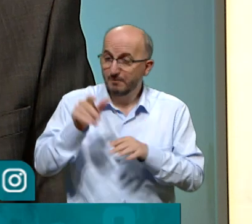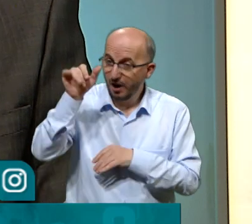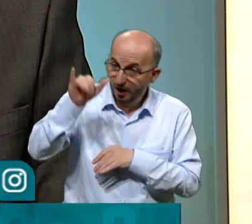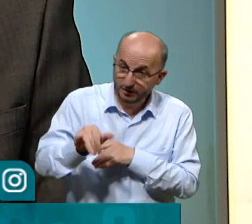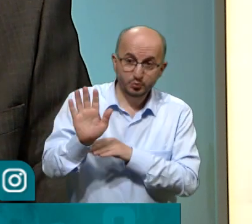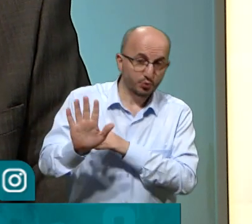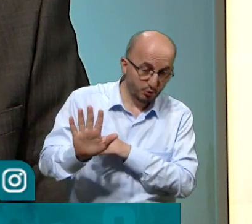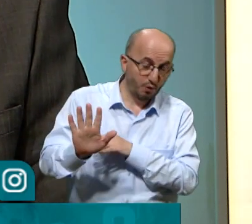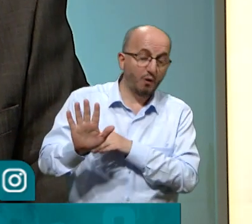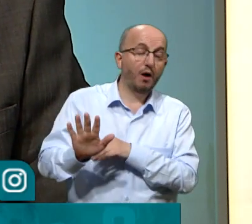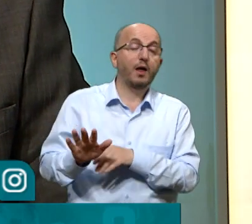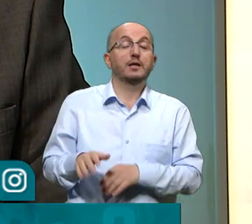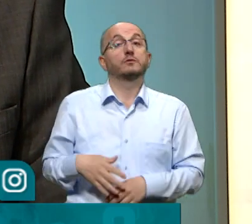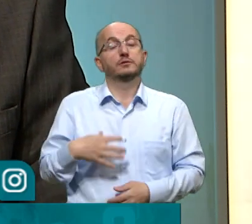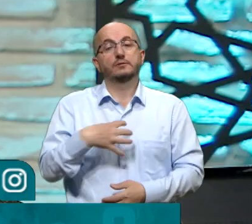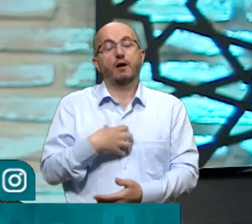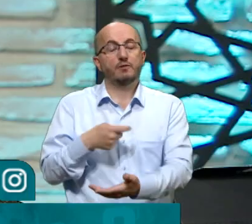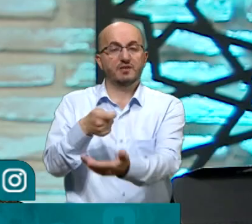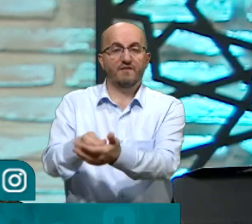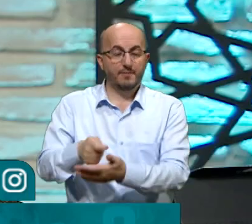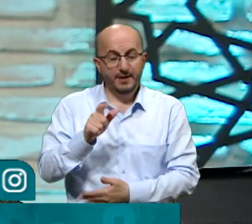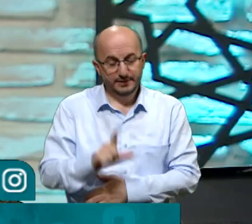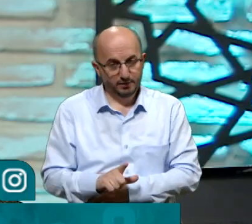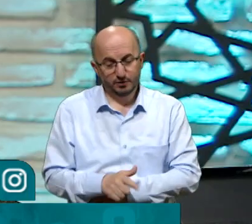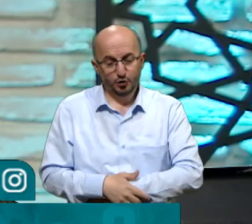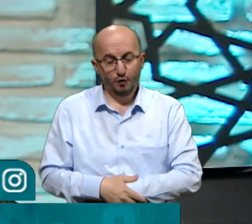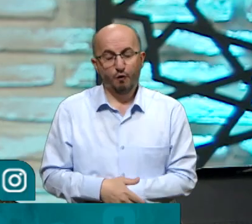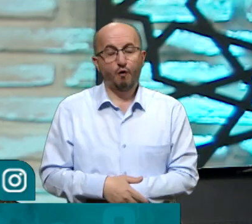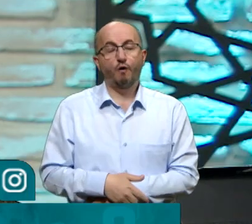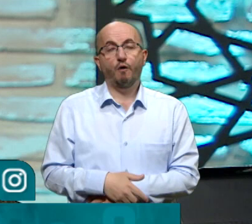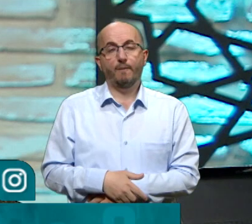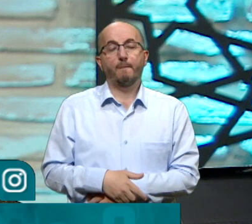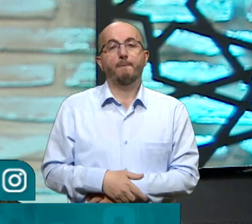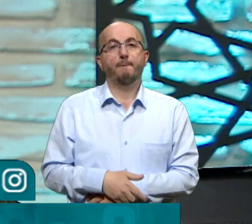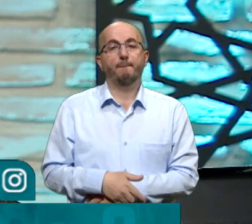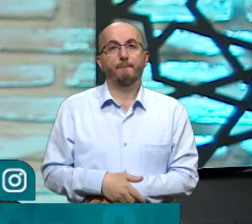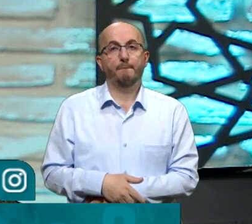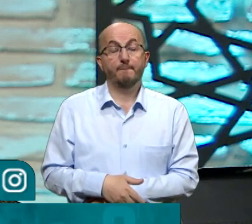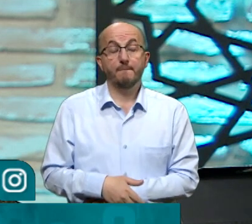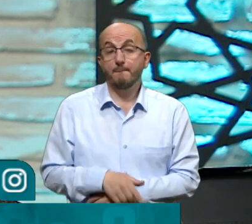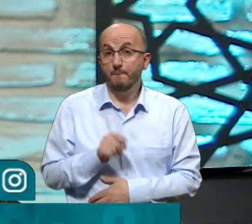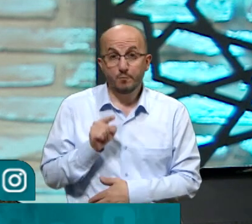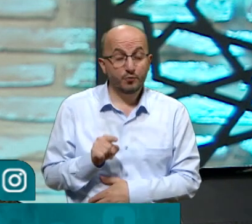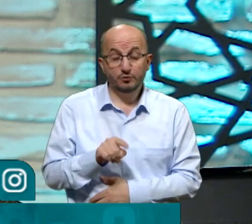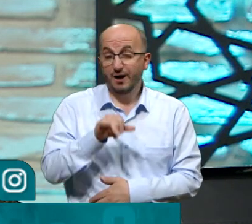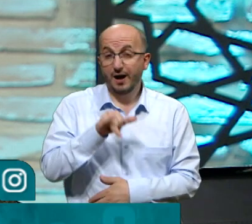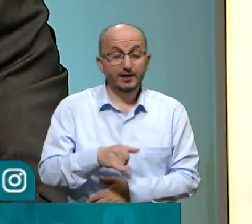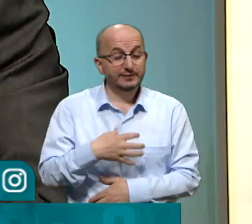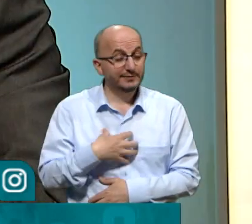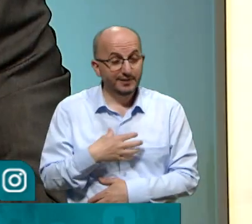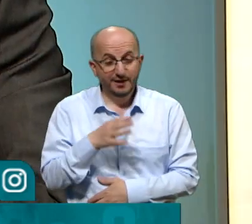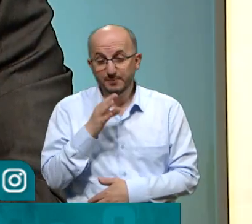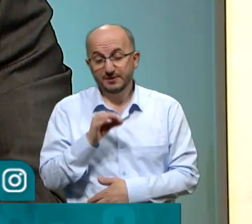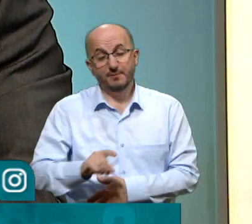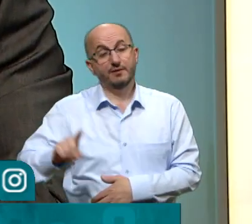duruyor İşte o hakkı götürüp sahibine vermen gerekir O Hakkı götürüp sahibine vermek burada hakkın sahibi kim